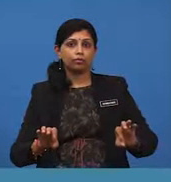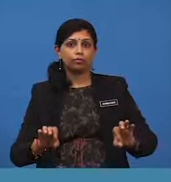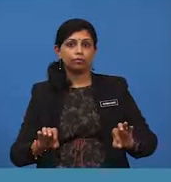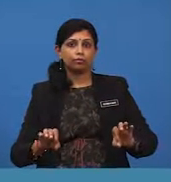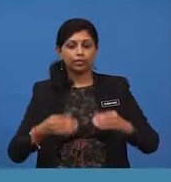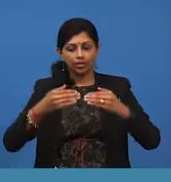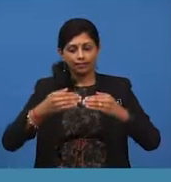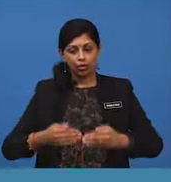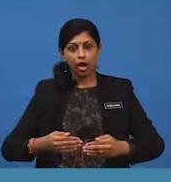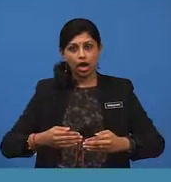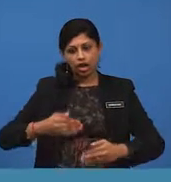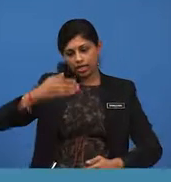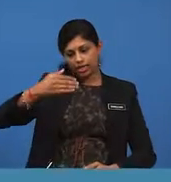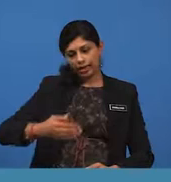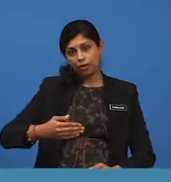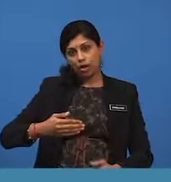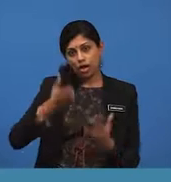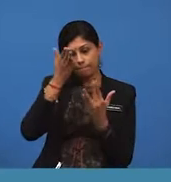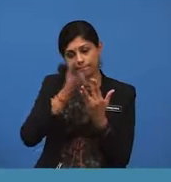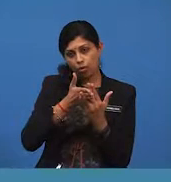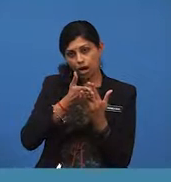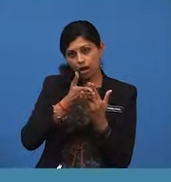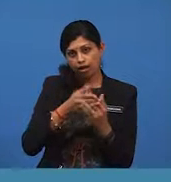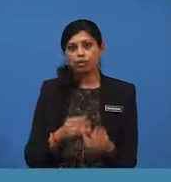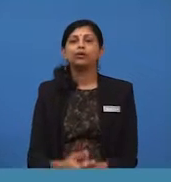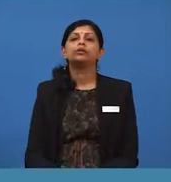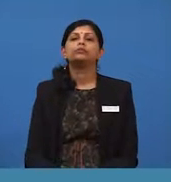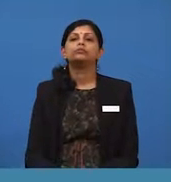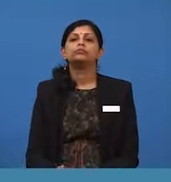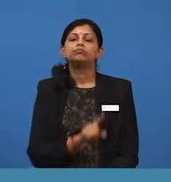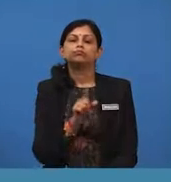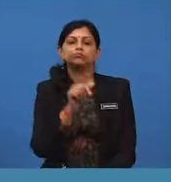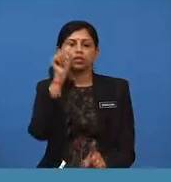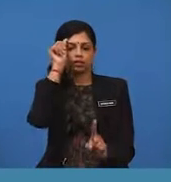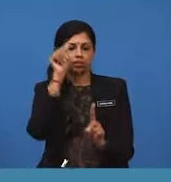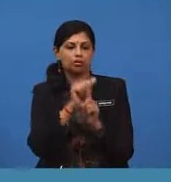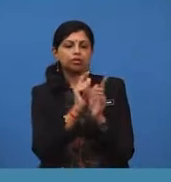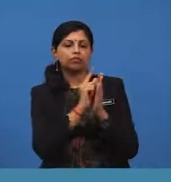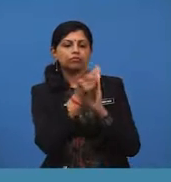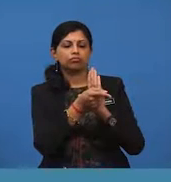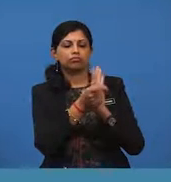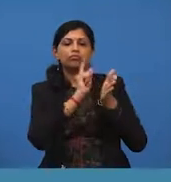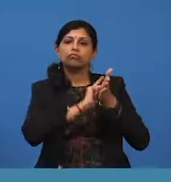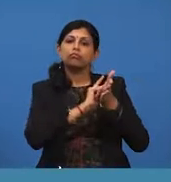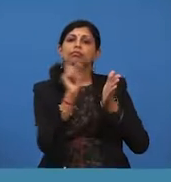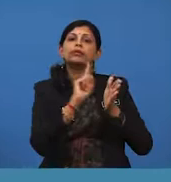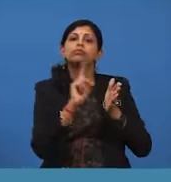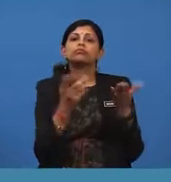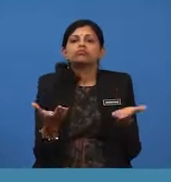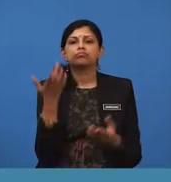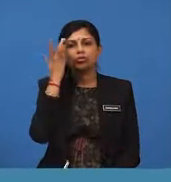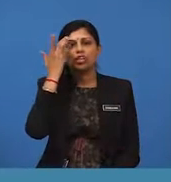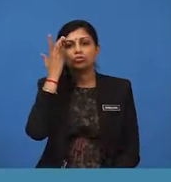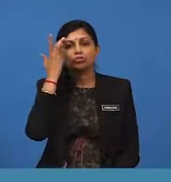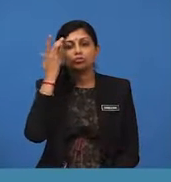bawah seperti arah anak panah, ke arah manakah jarum galvanometer akan terpesong?